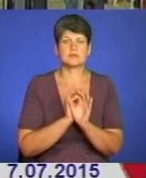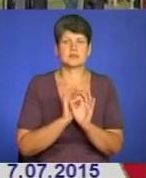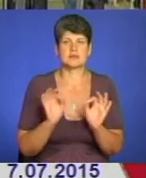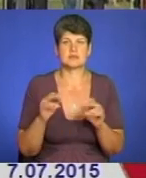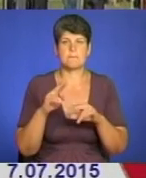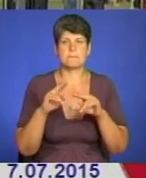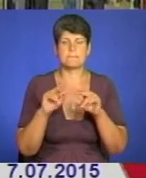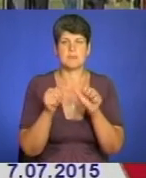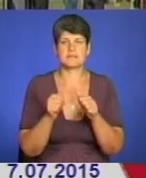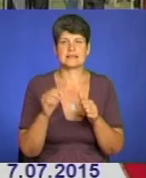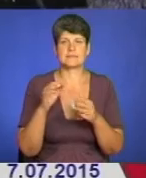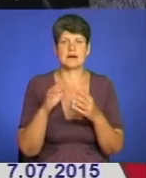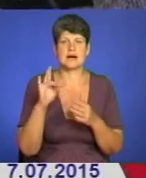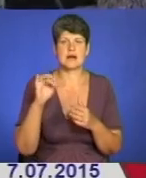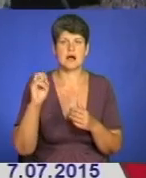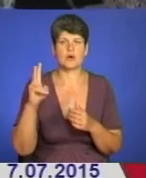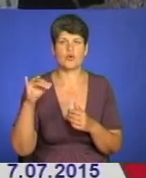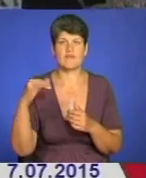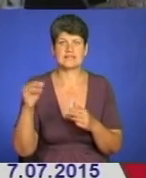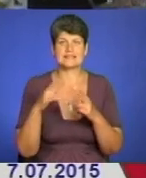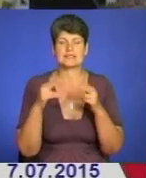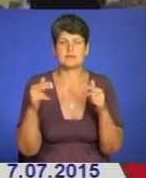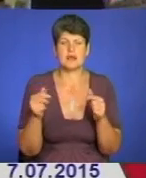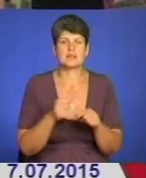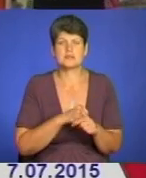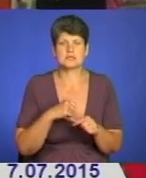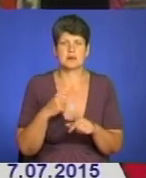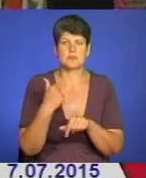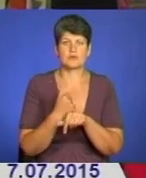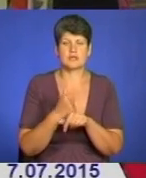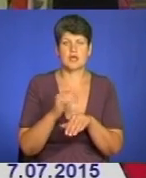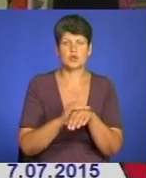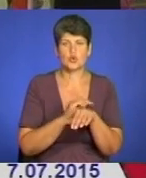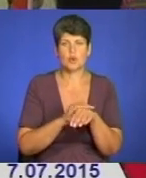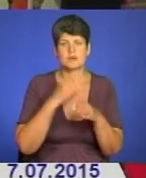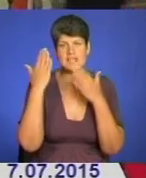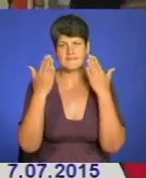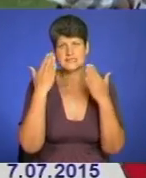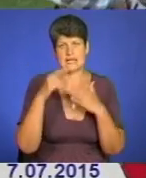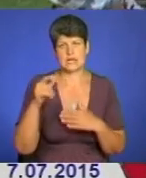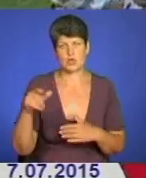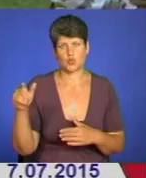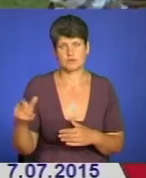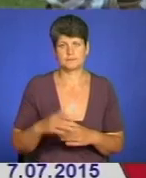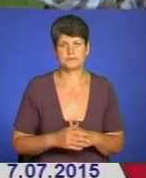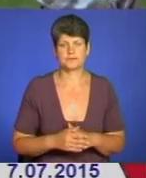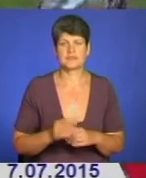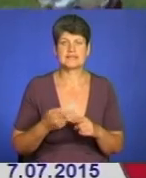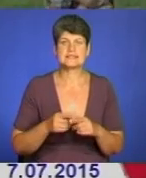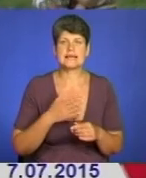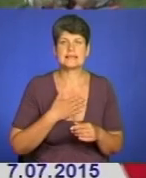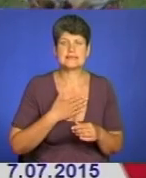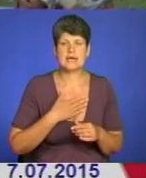– Раковецький замок. Та все ж головне його багатство – добрі, веселі і талановиті люди. Це наш